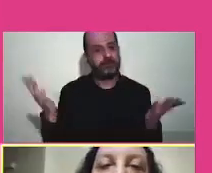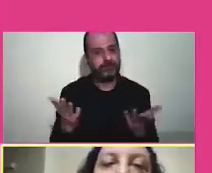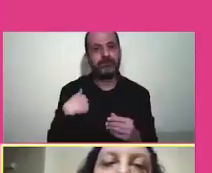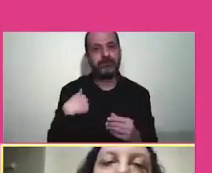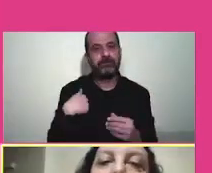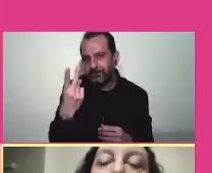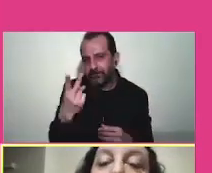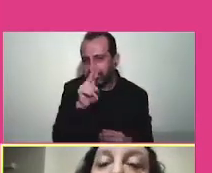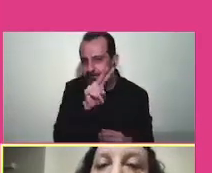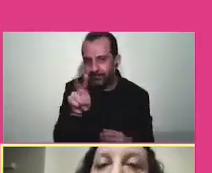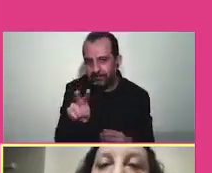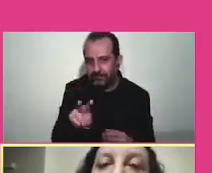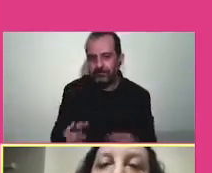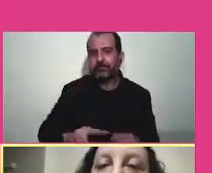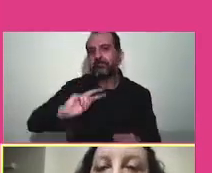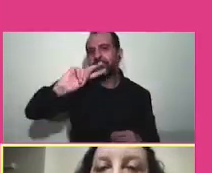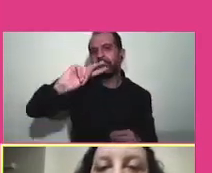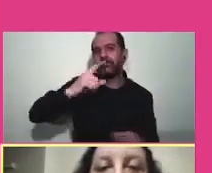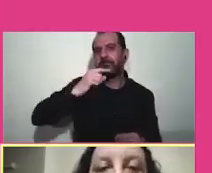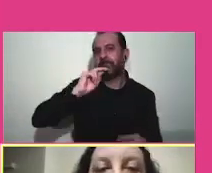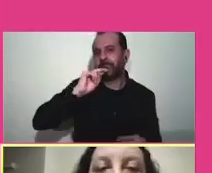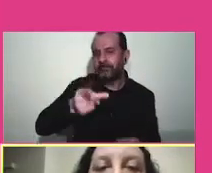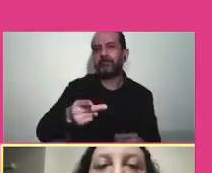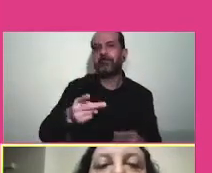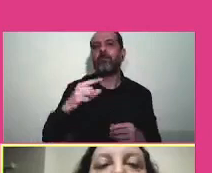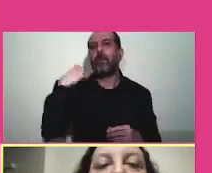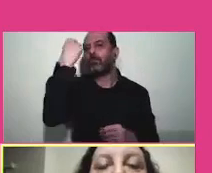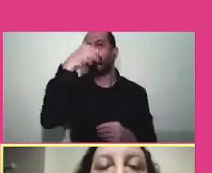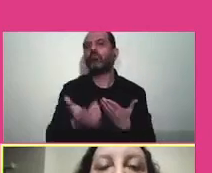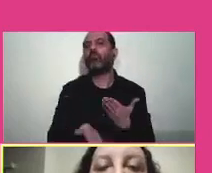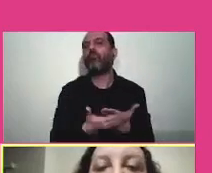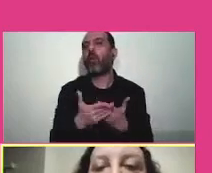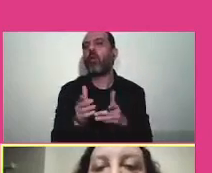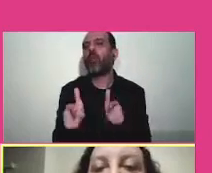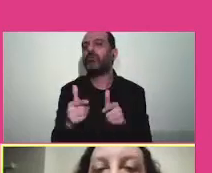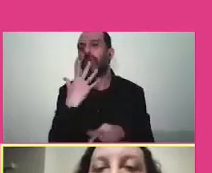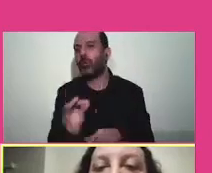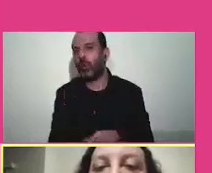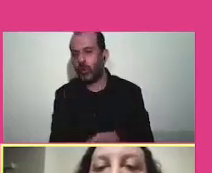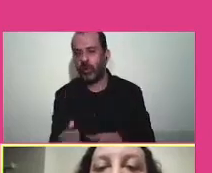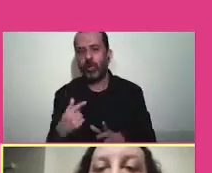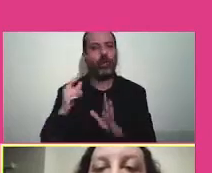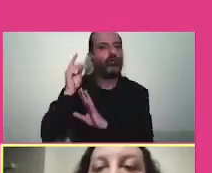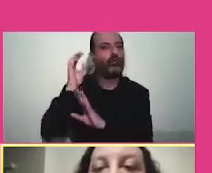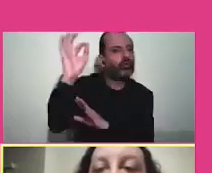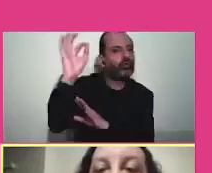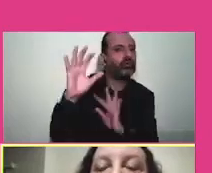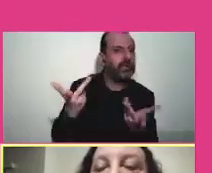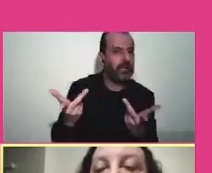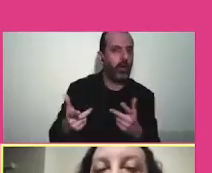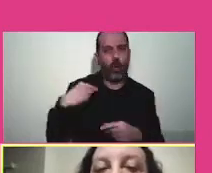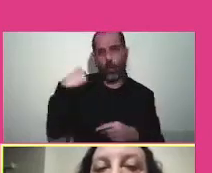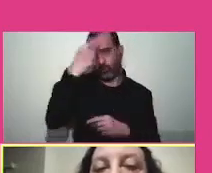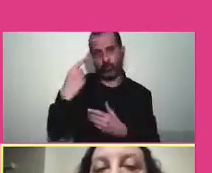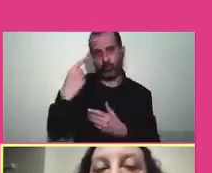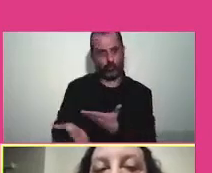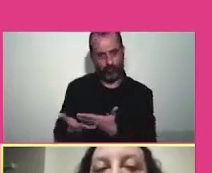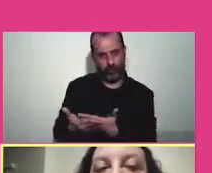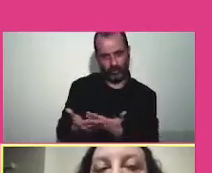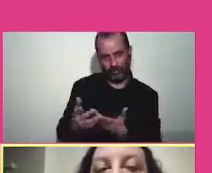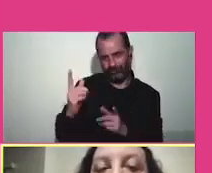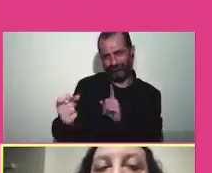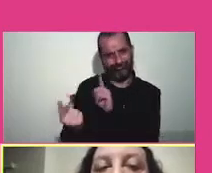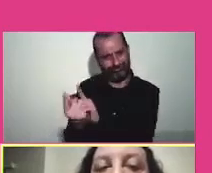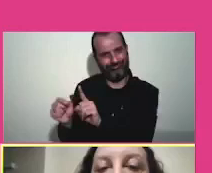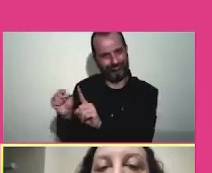να διαβάσουμε γιατί λέγεται προσωπικός βοηθός. Στόχος στην καθιέρωση του προσωπικού βοηθού είναι η βελτίωση της